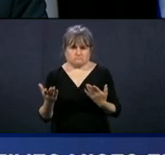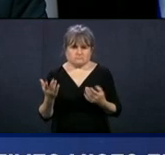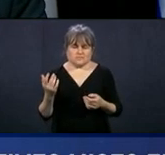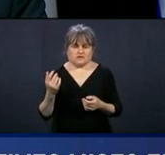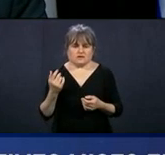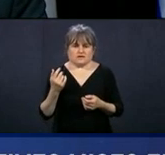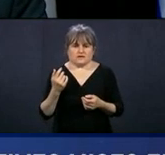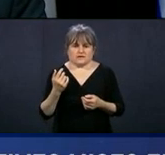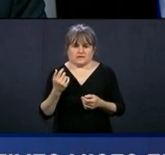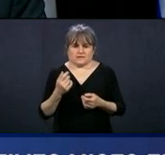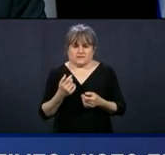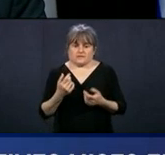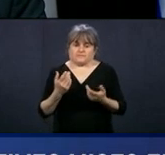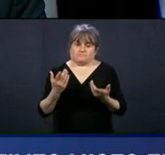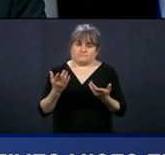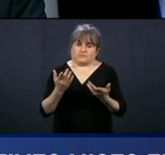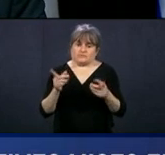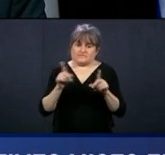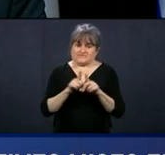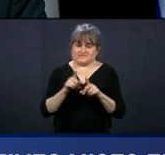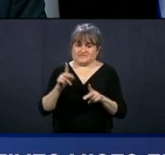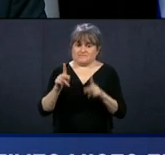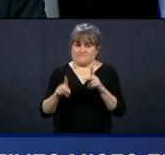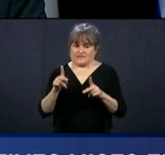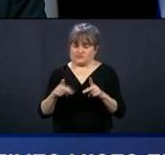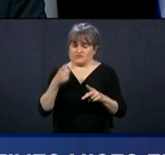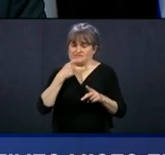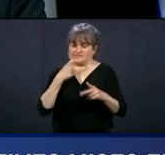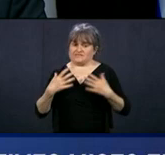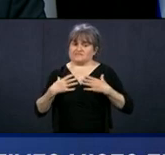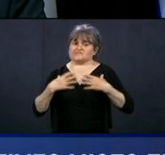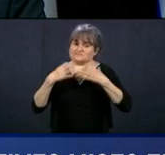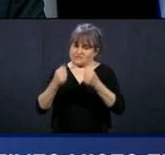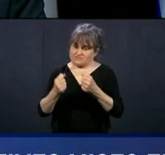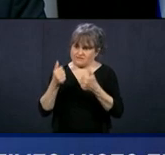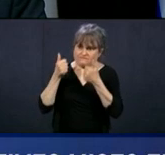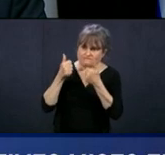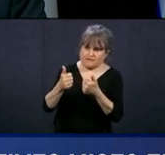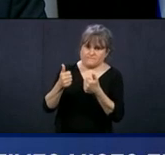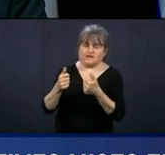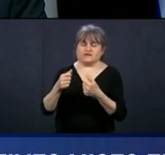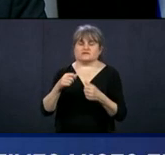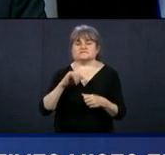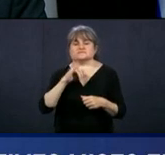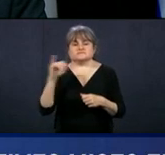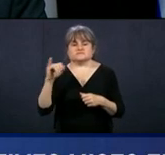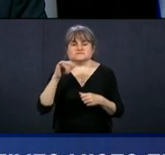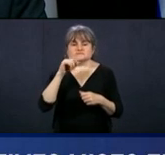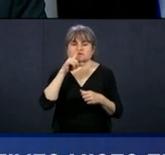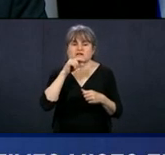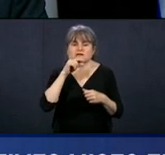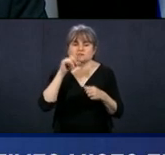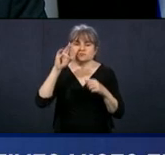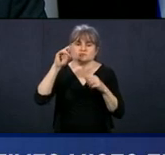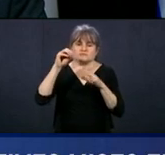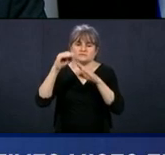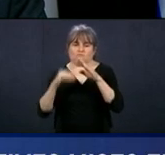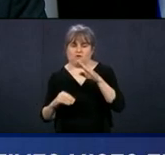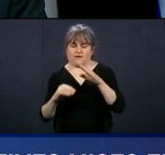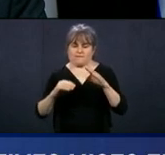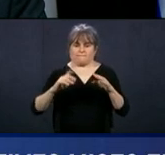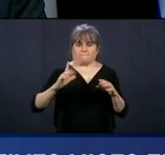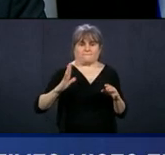Et tenons-nous bien, on parle de personnes qui sont en santé. Si les gens ont des conditions de maladies particulières ou autres qui s'accumulent, on